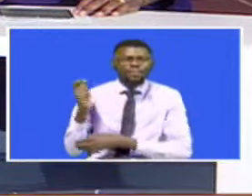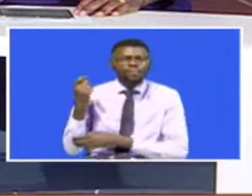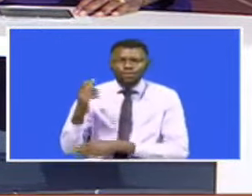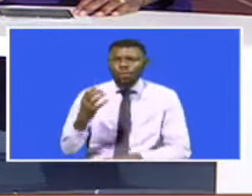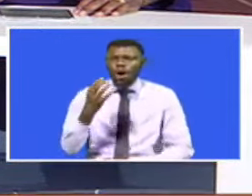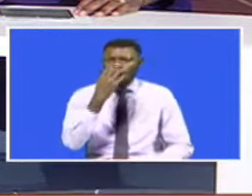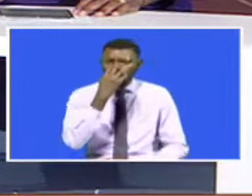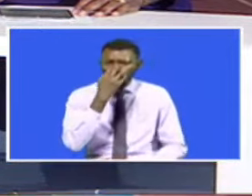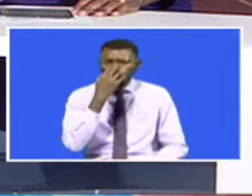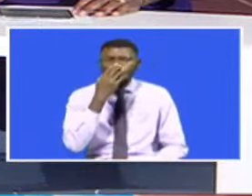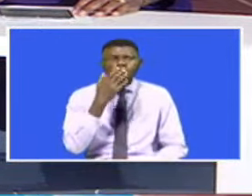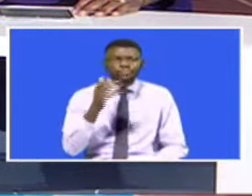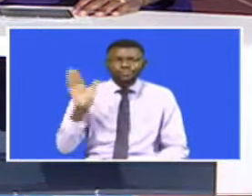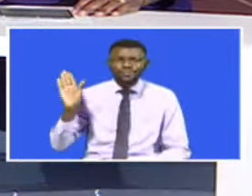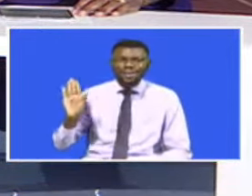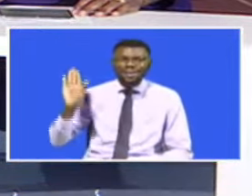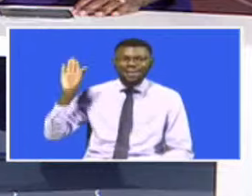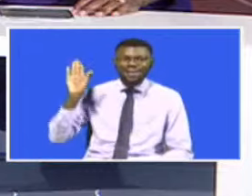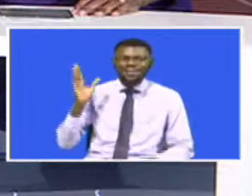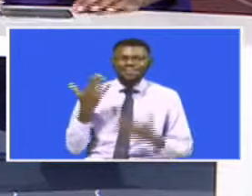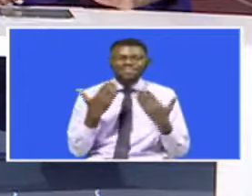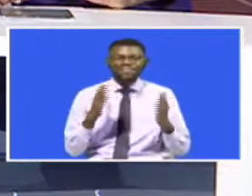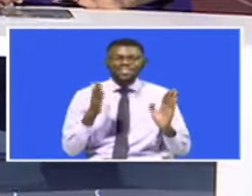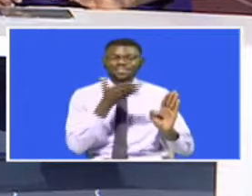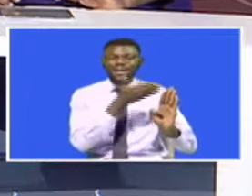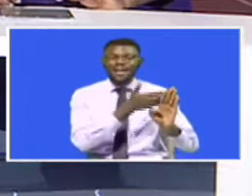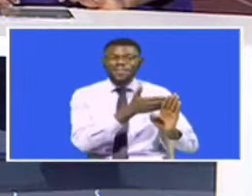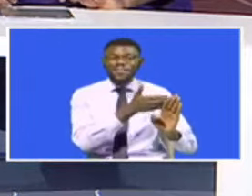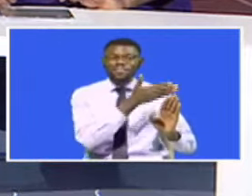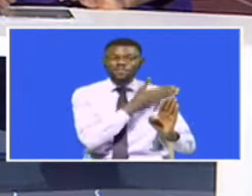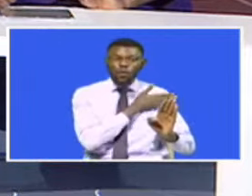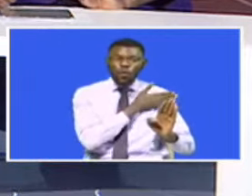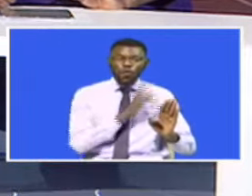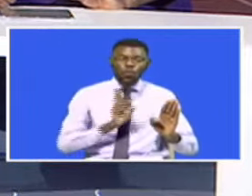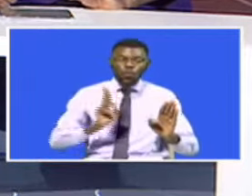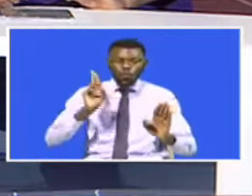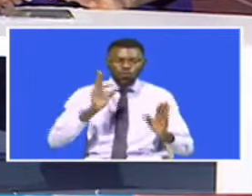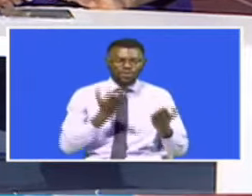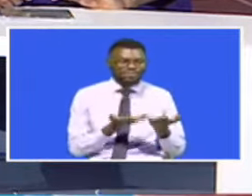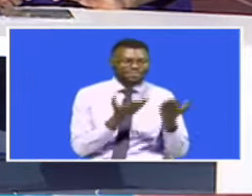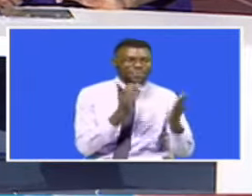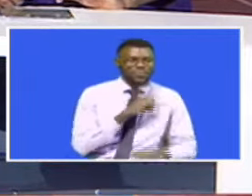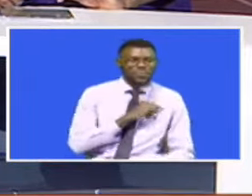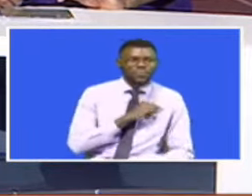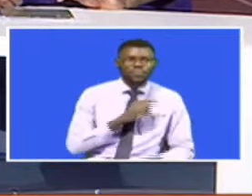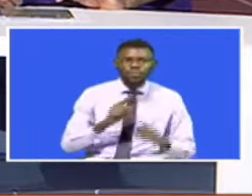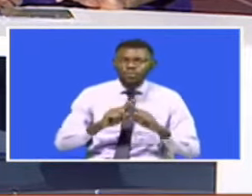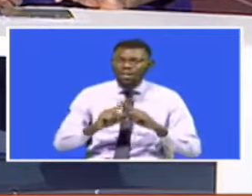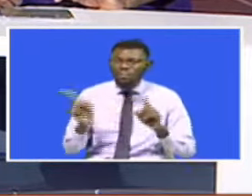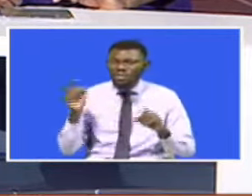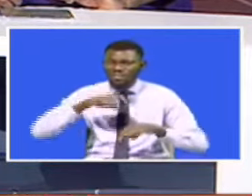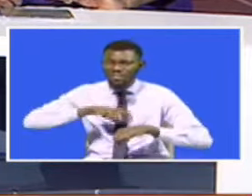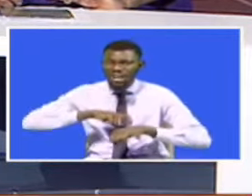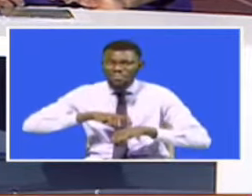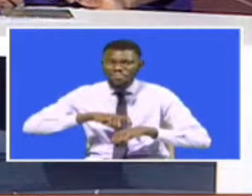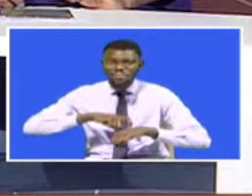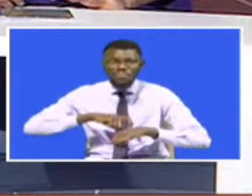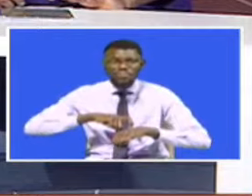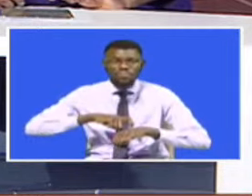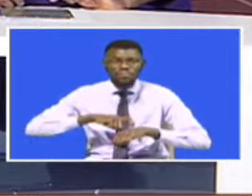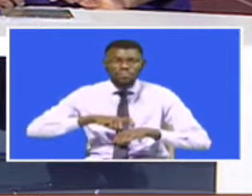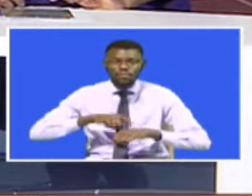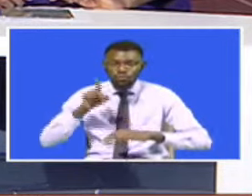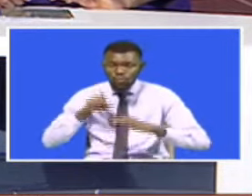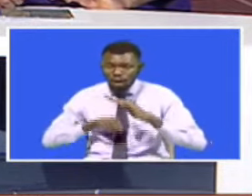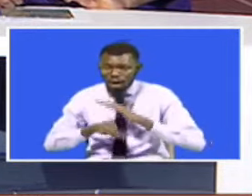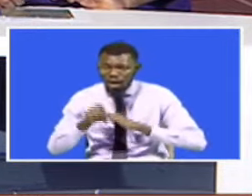Ruto alipokezwa usukani wa taifa kutoka kwa mtangulizi wake Uhuru Kenyatta. Punde tu baada ya kuingia